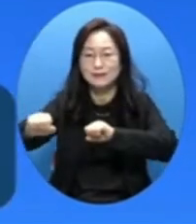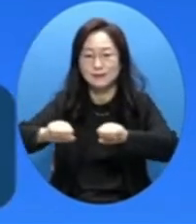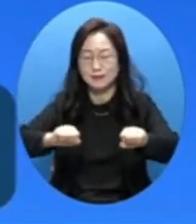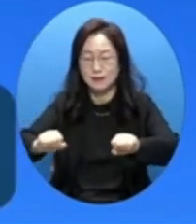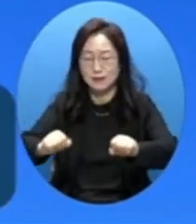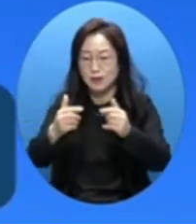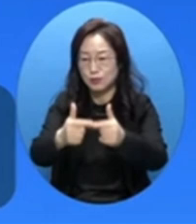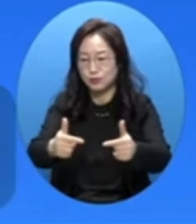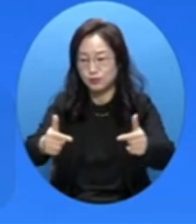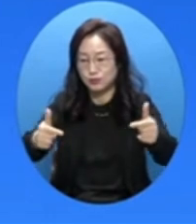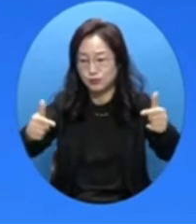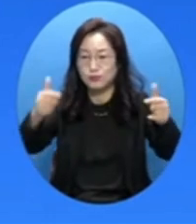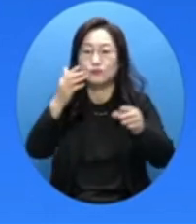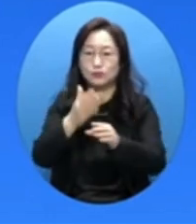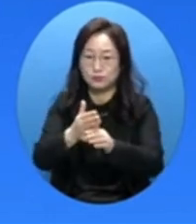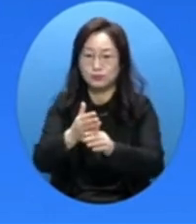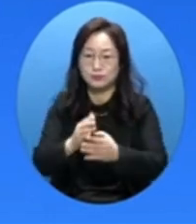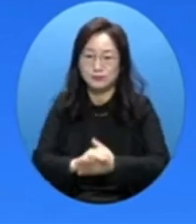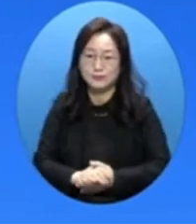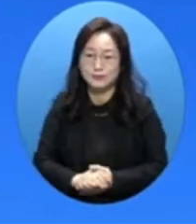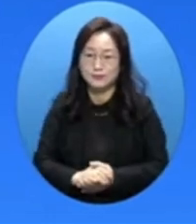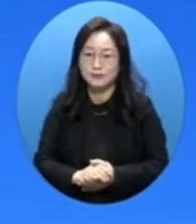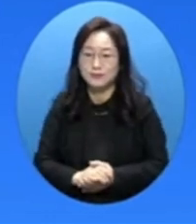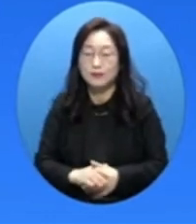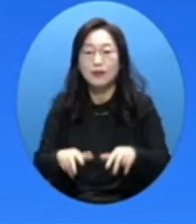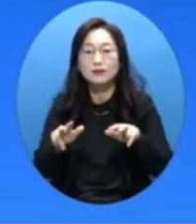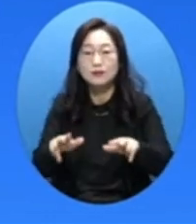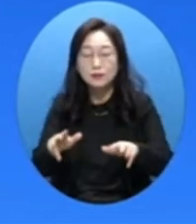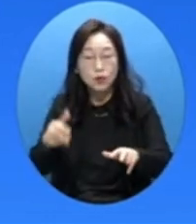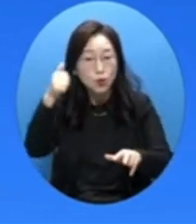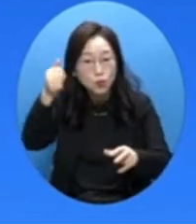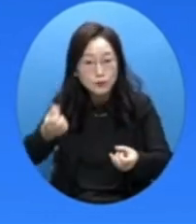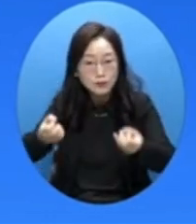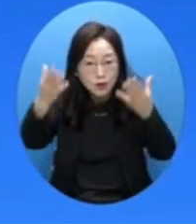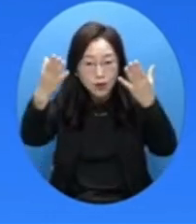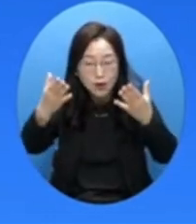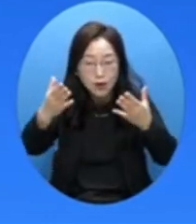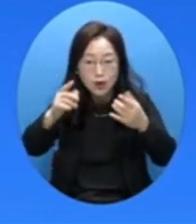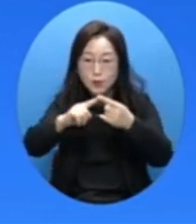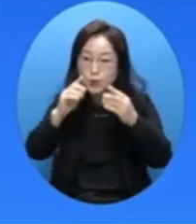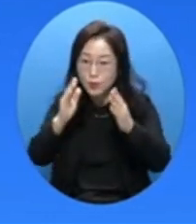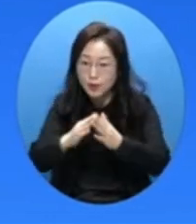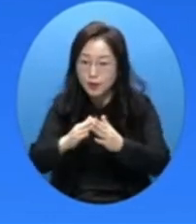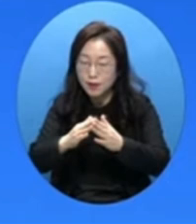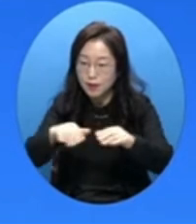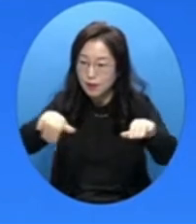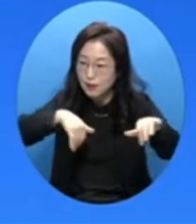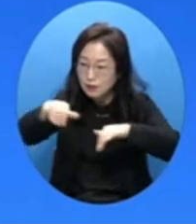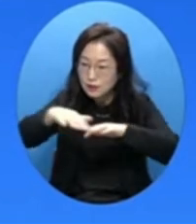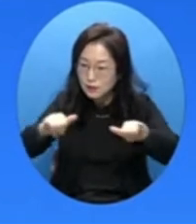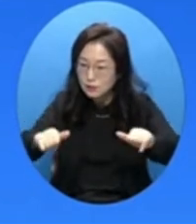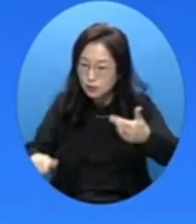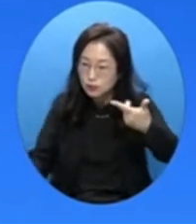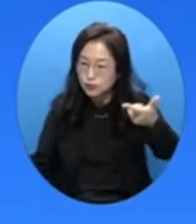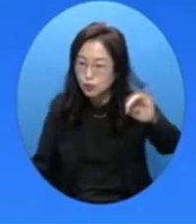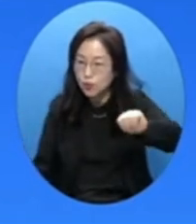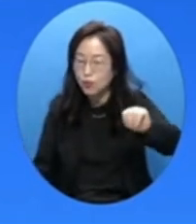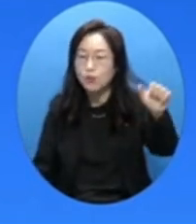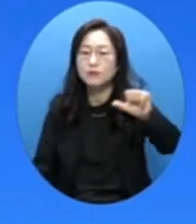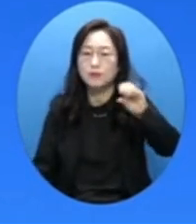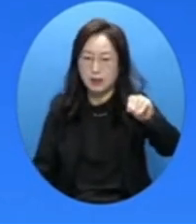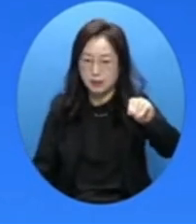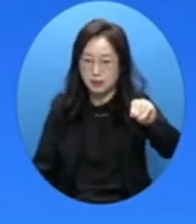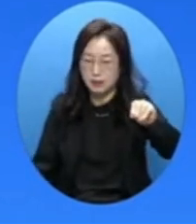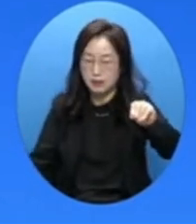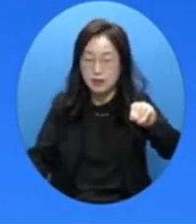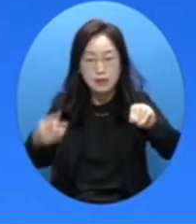풍이 일어나고 있는 것입니다. 지금 오순절 성령에 참여한 인구가 6억 5천만인데